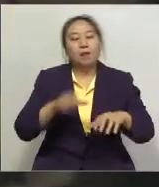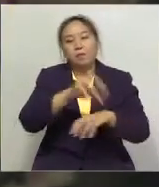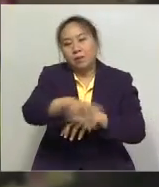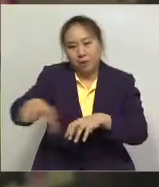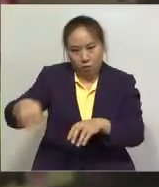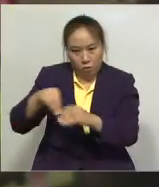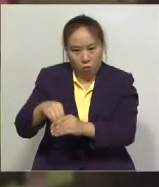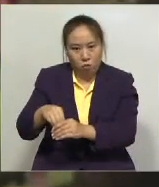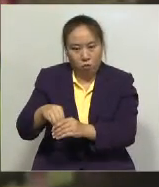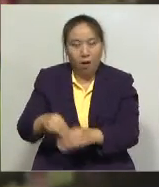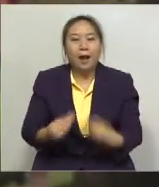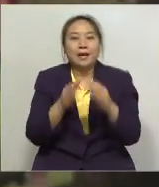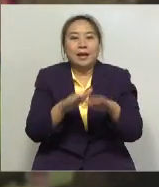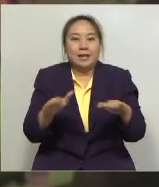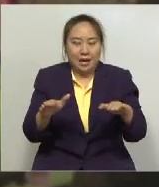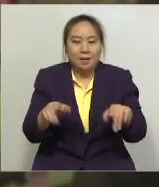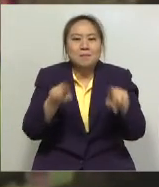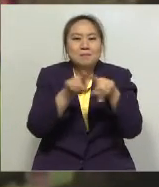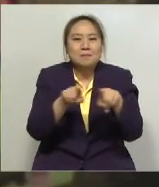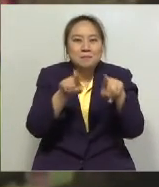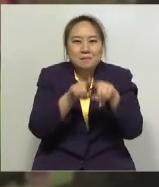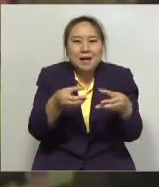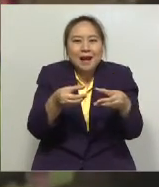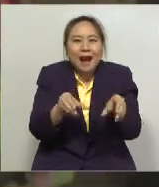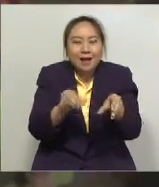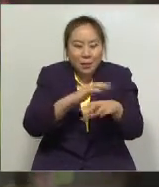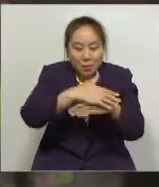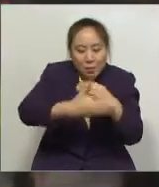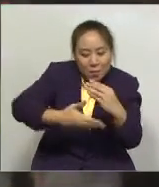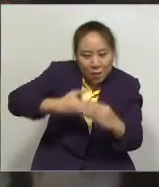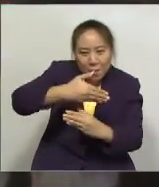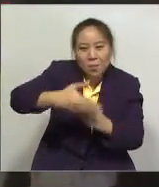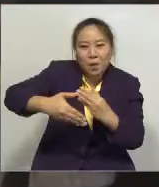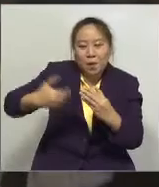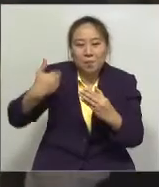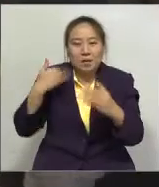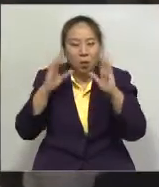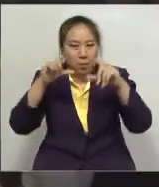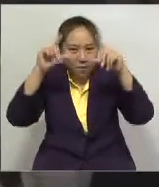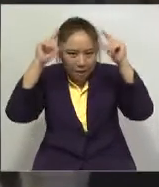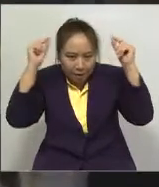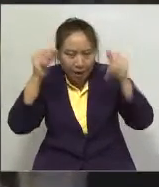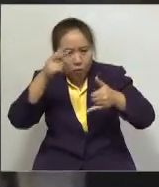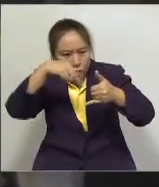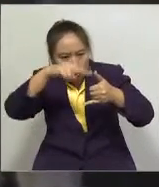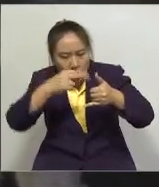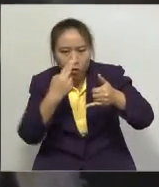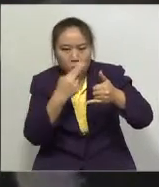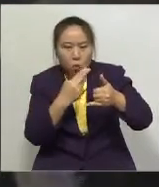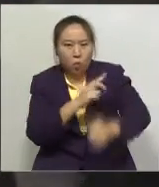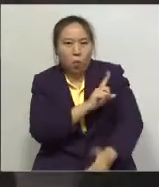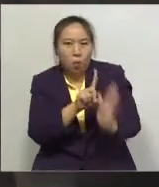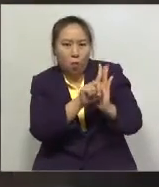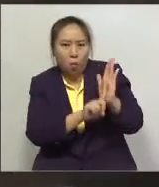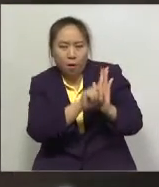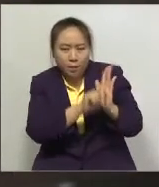จุดอยู่ตลอดเรียกว่าให้น้องๆนั้นเป็นไข่ในหินเลยนะคะมีพยาบาลนะคะคอยเช็คทุกๆจุดเช็คความดันเช็คออก